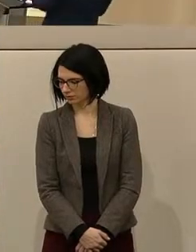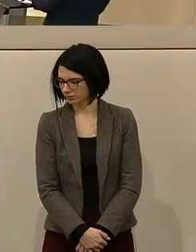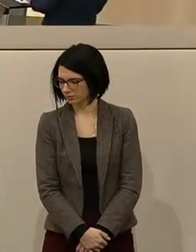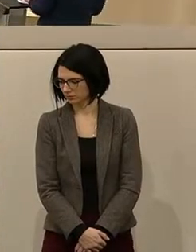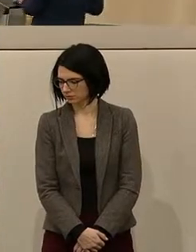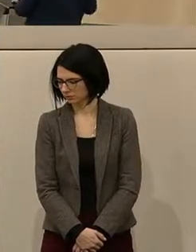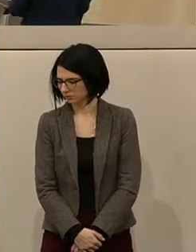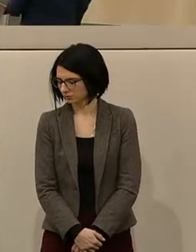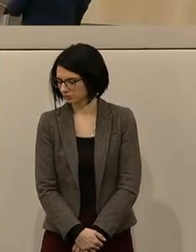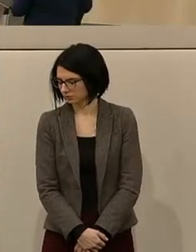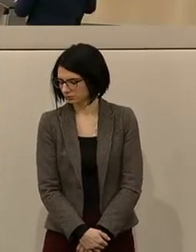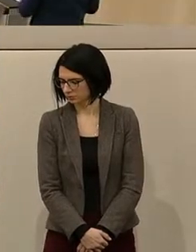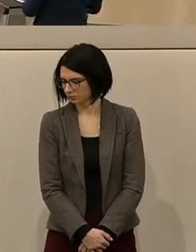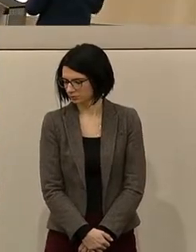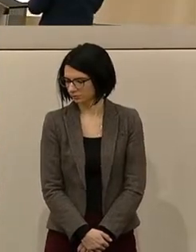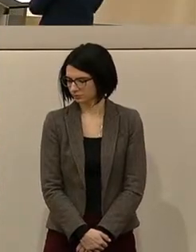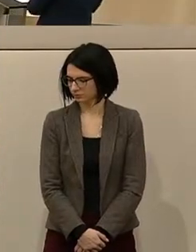wird weitergeführt.